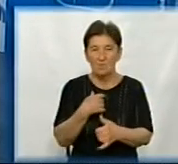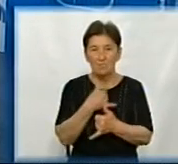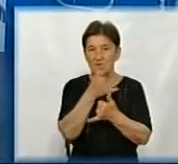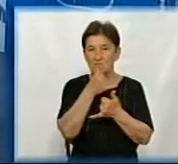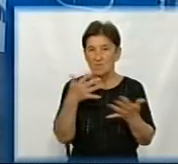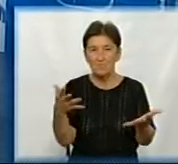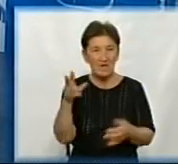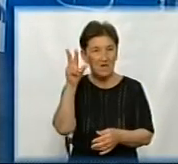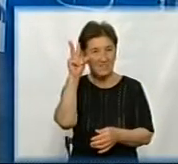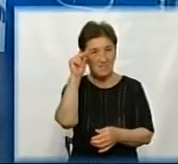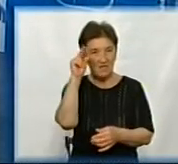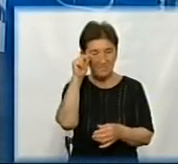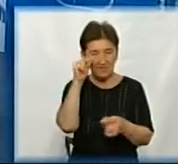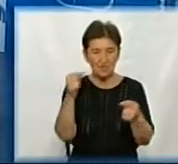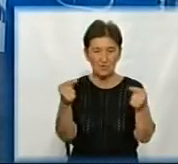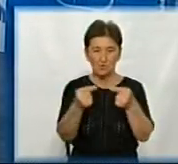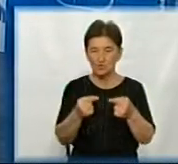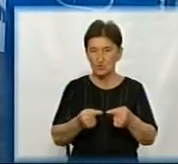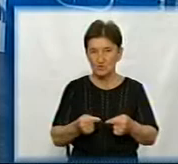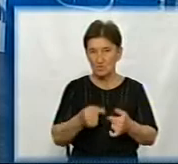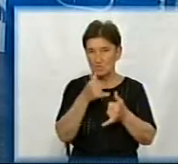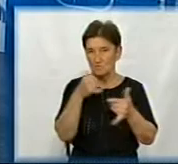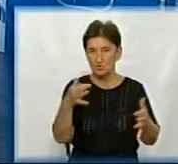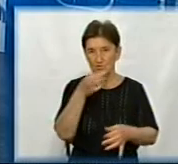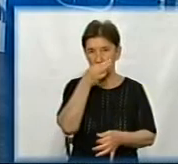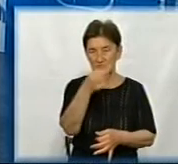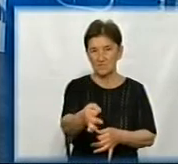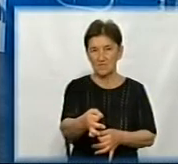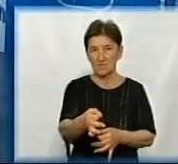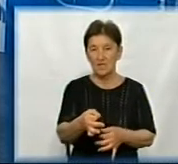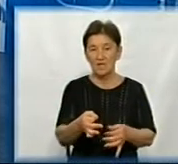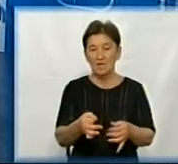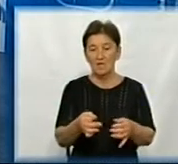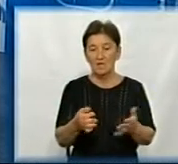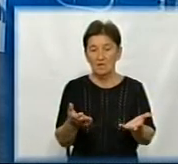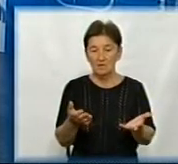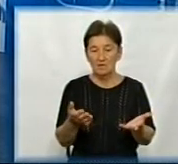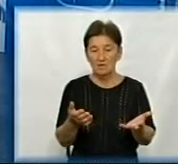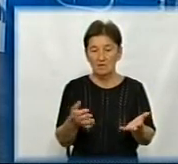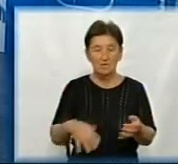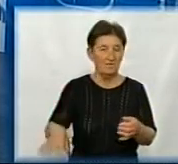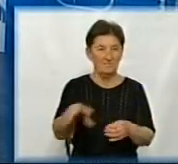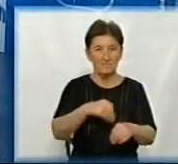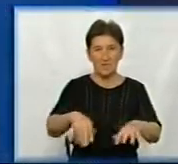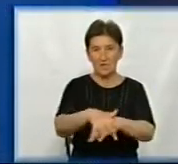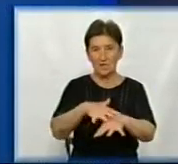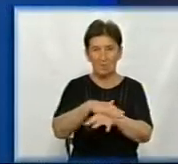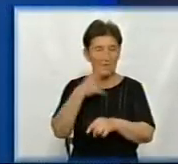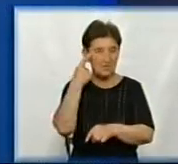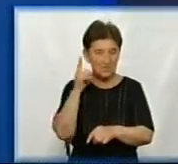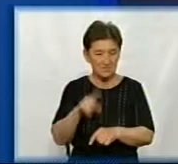да, цифр нема конкретних, відбили, не відбили. Ми можемо тільки говорити про те, що ну, і вся громада знає, що ми